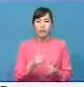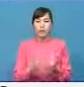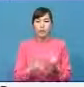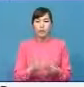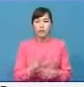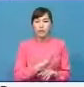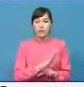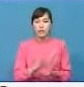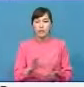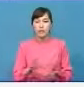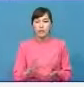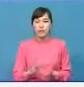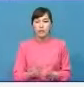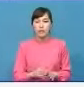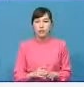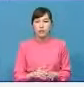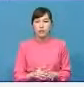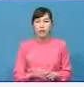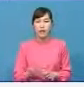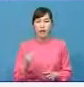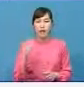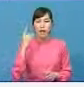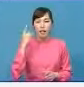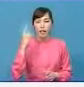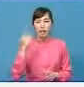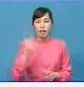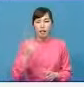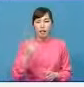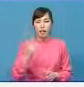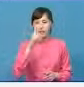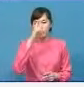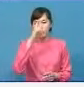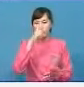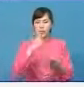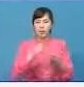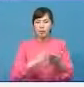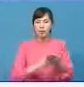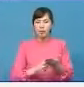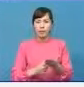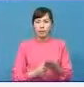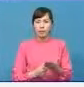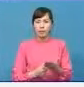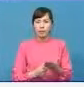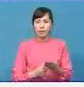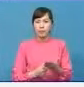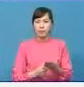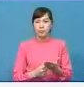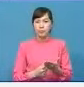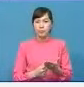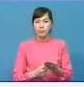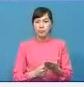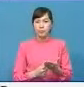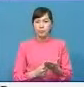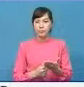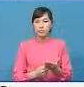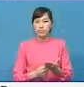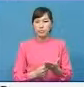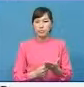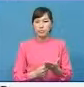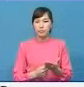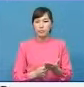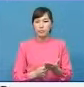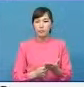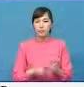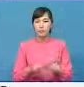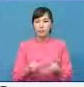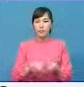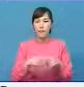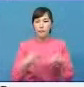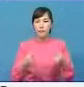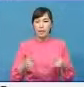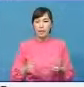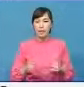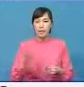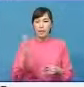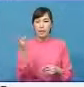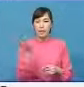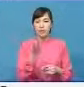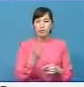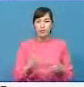ғой, яғни Аллах тағалаға деген сеніміміз де. Пайғамбарымыз айтқан еді, басқа діндегілерге ұқсамаңдар деген